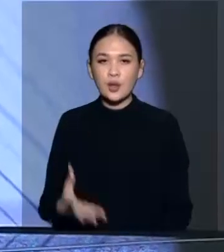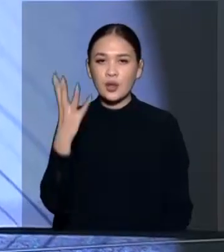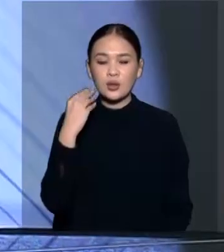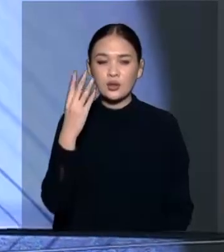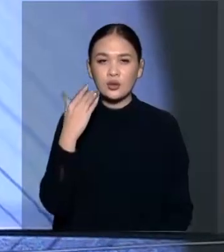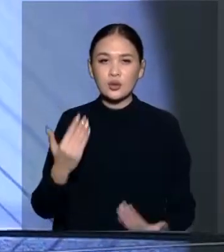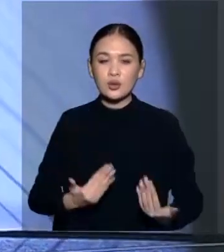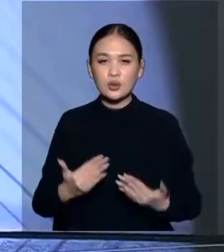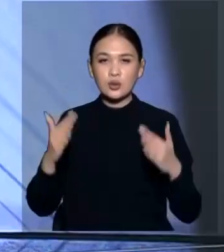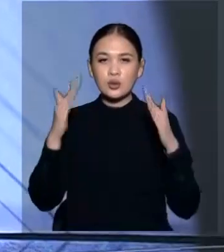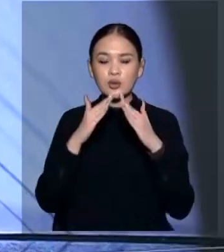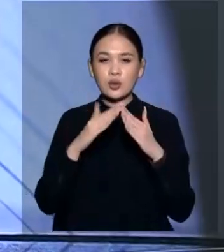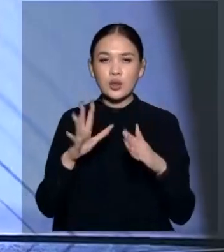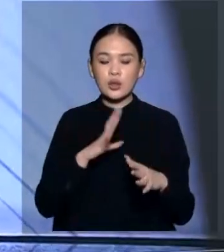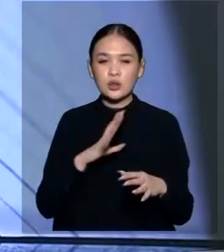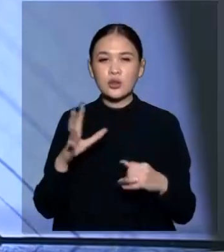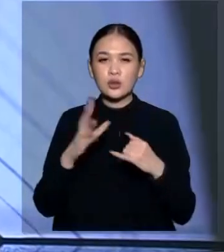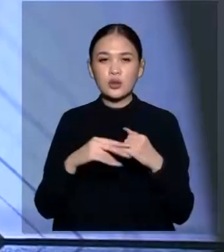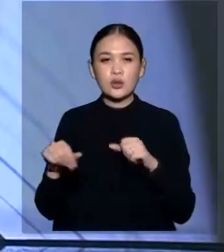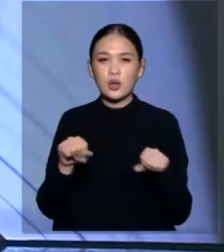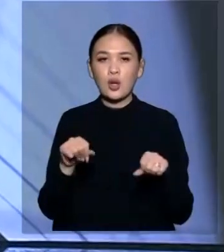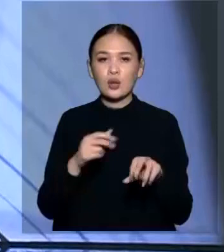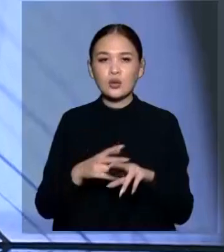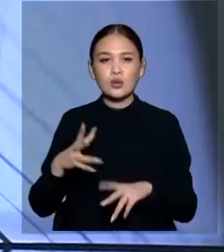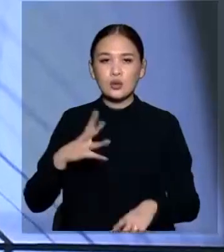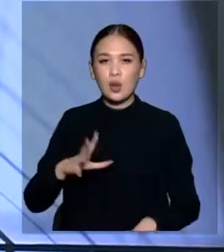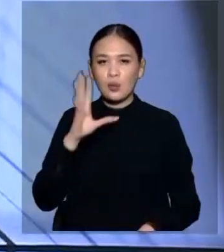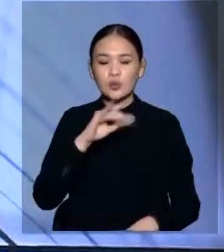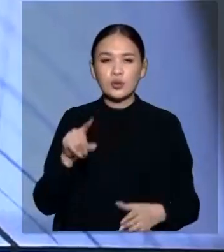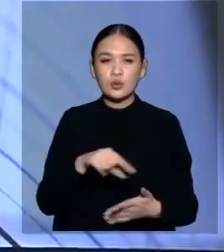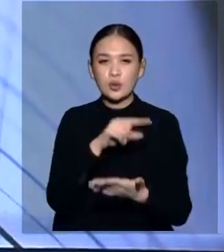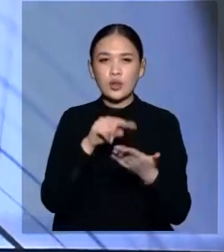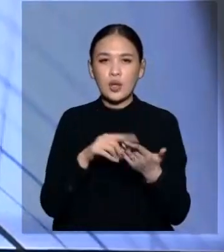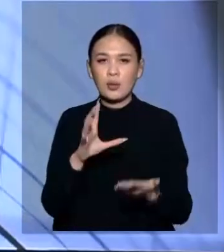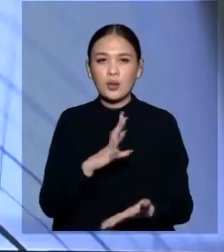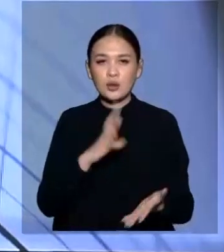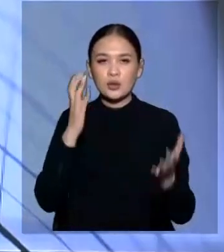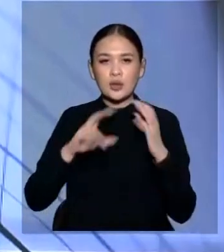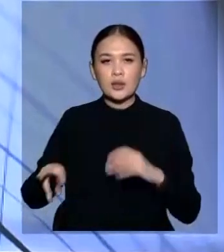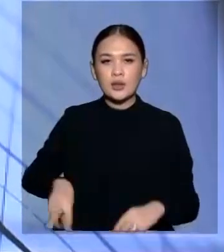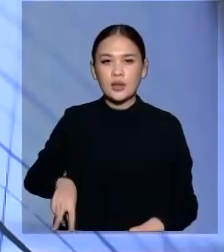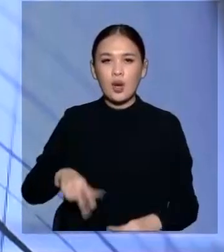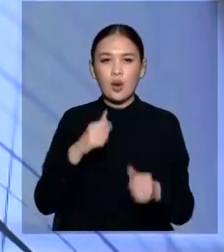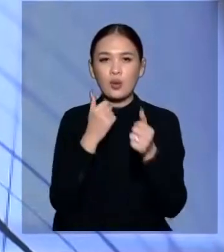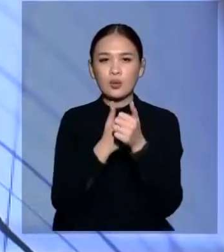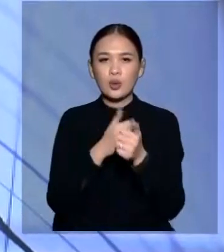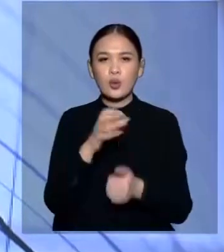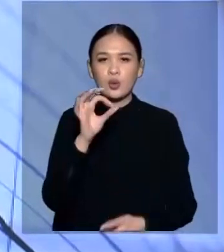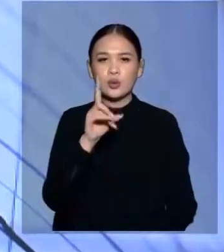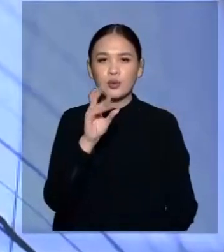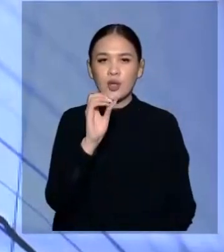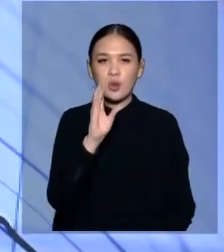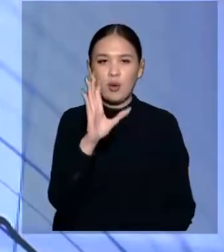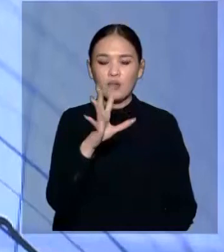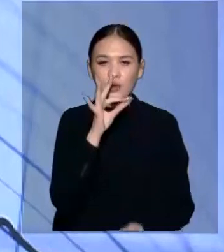Алматыдағы тұрғын үйлер жер сілкінісіне қаншалықты төзімді? Бұл сұраққа бүгін сейсмология институты директорының орынбасары Нұрсәрсен